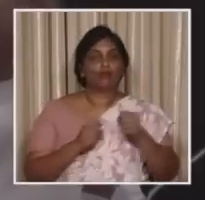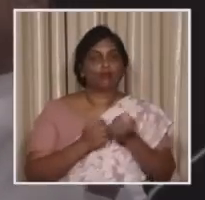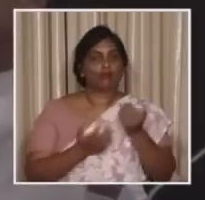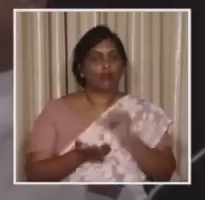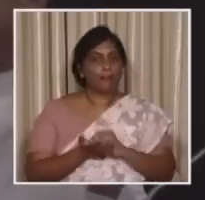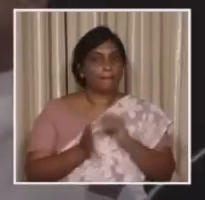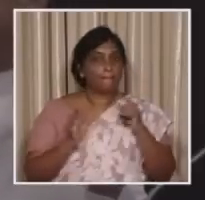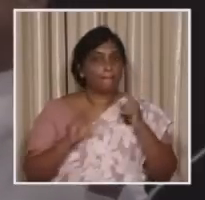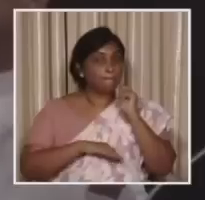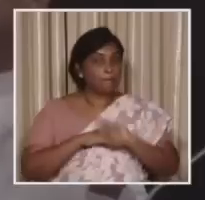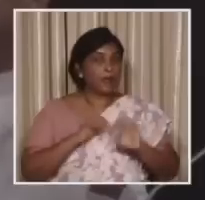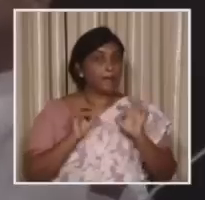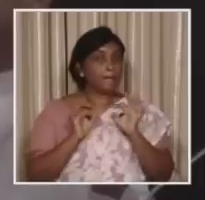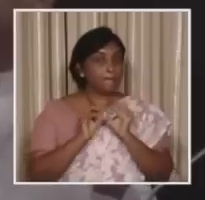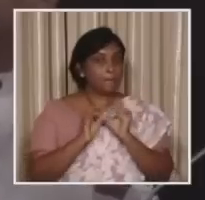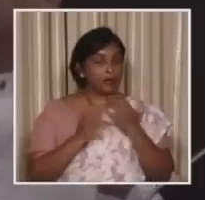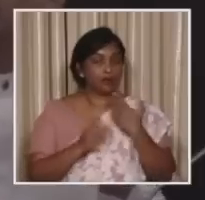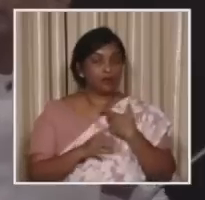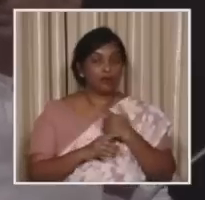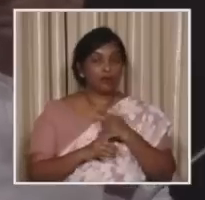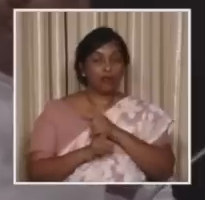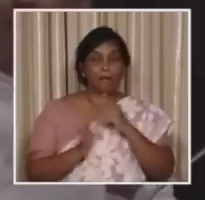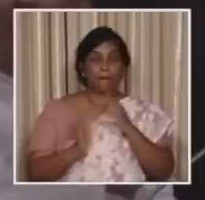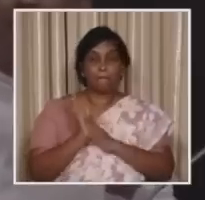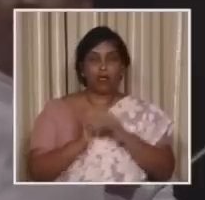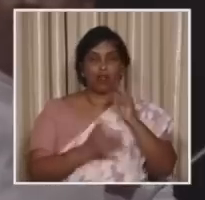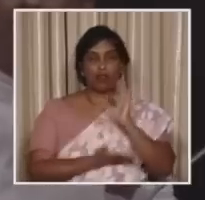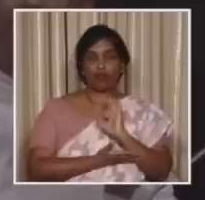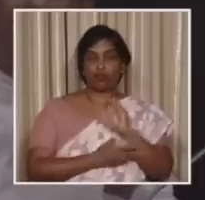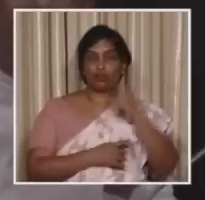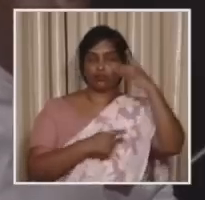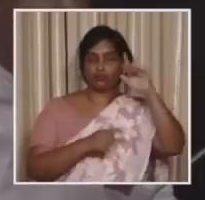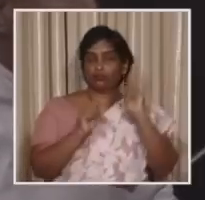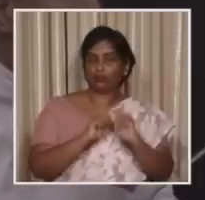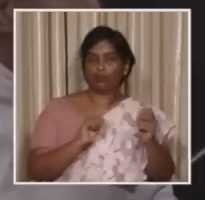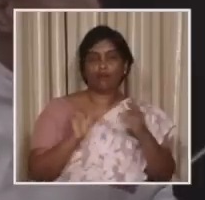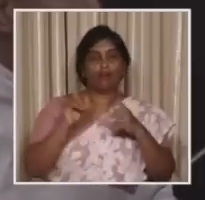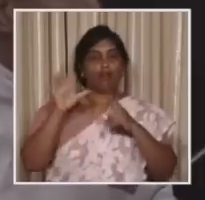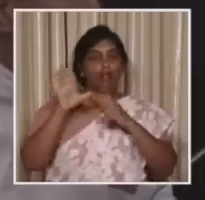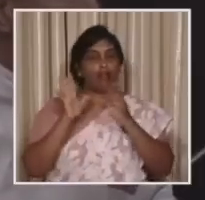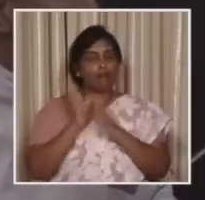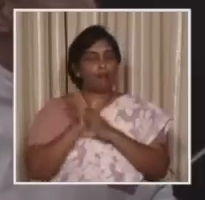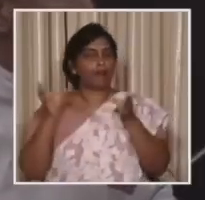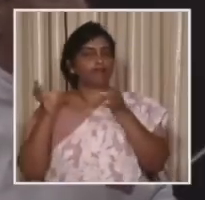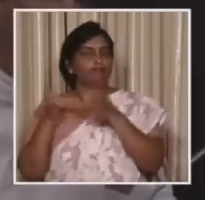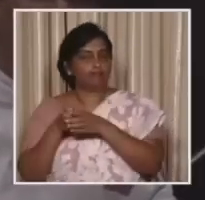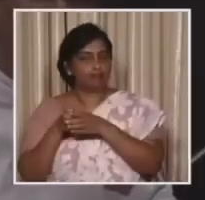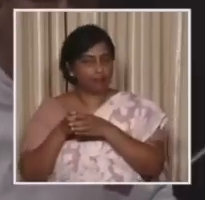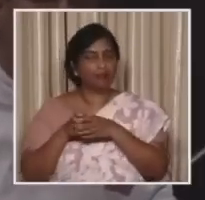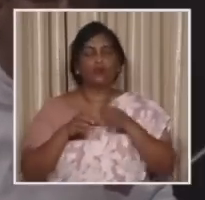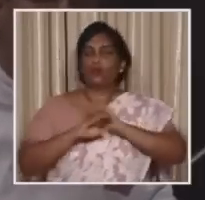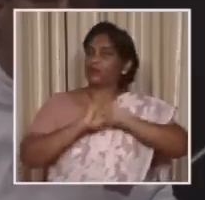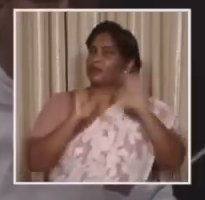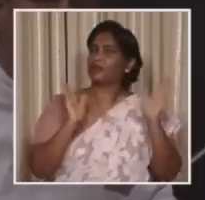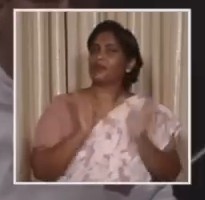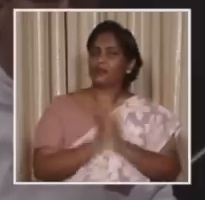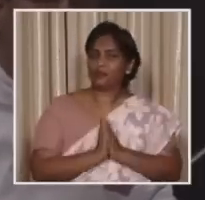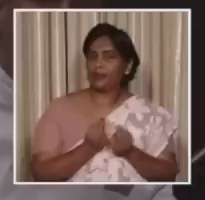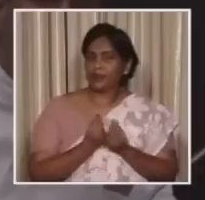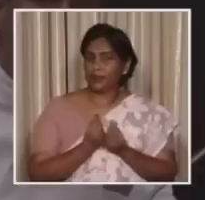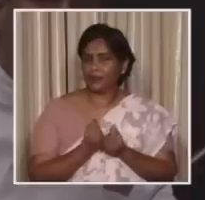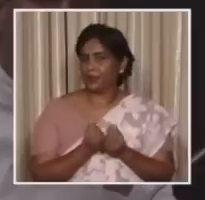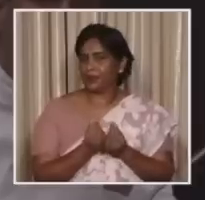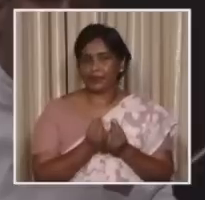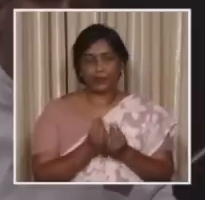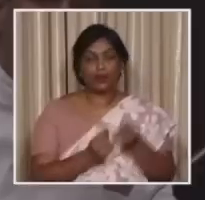plan B patang gannawa. Maunalle budu pilima kadanna gannawa. Wanata villuwata ekathu wenawa. මේ සියල්ලක්ම කඩිනම්